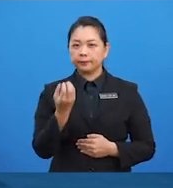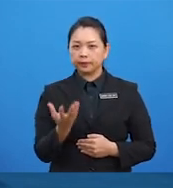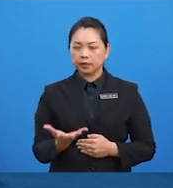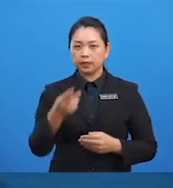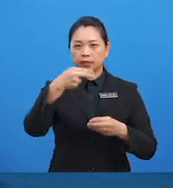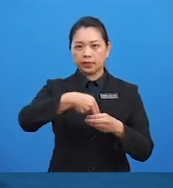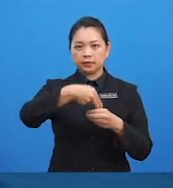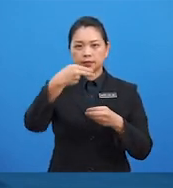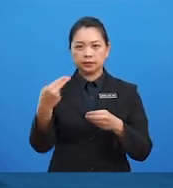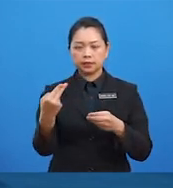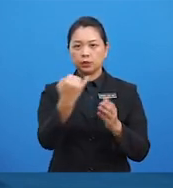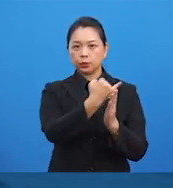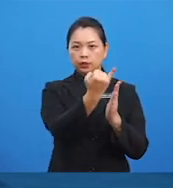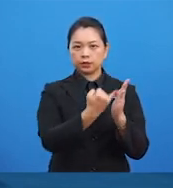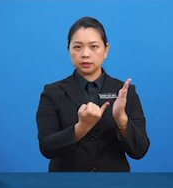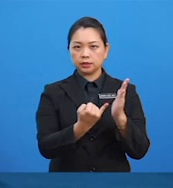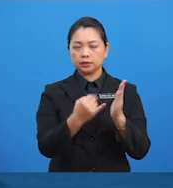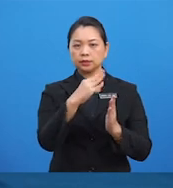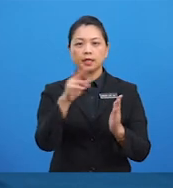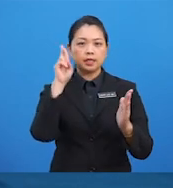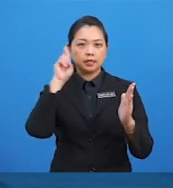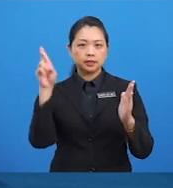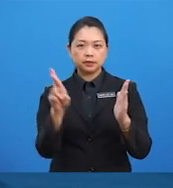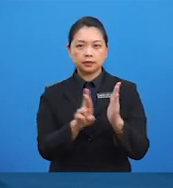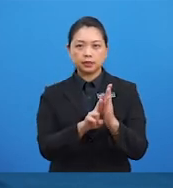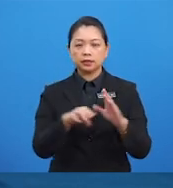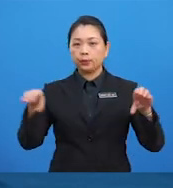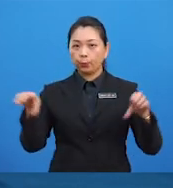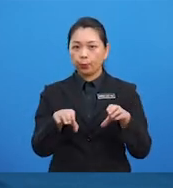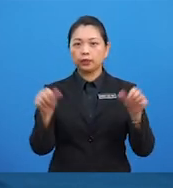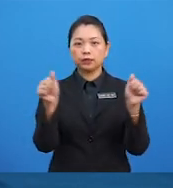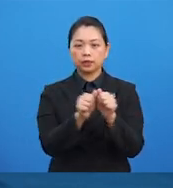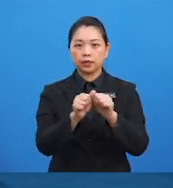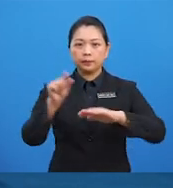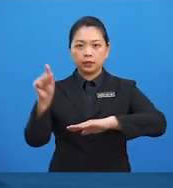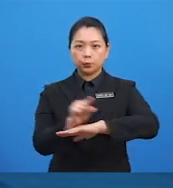hasil lukisan dan rajah yang dibuat dengan menggunakan